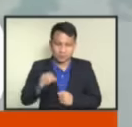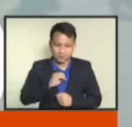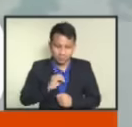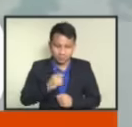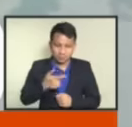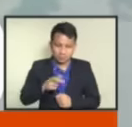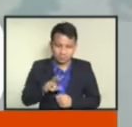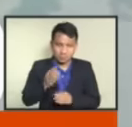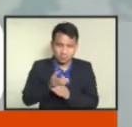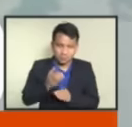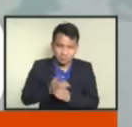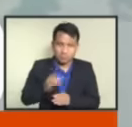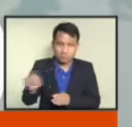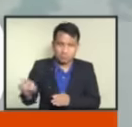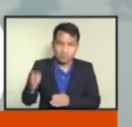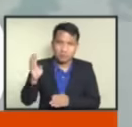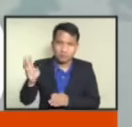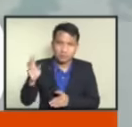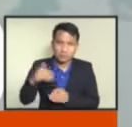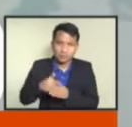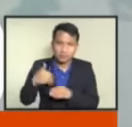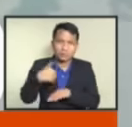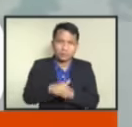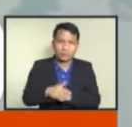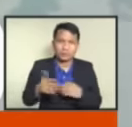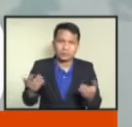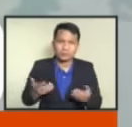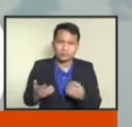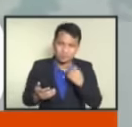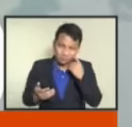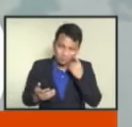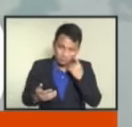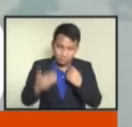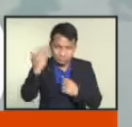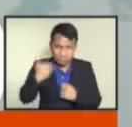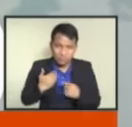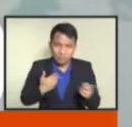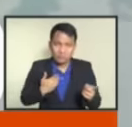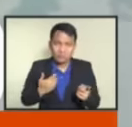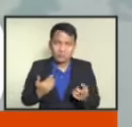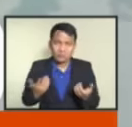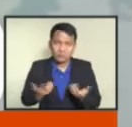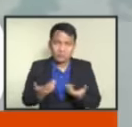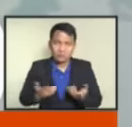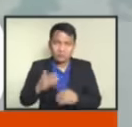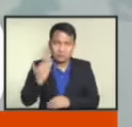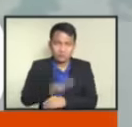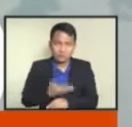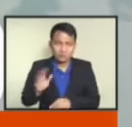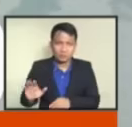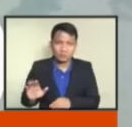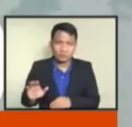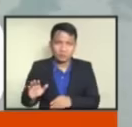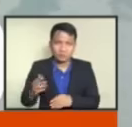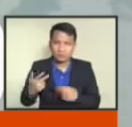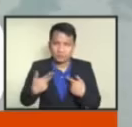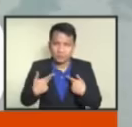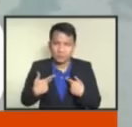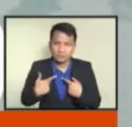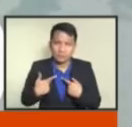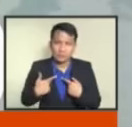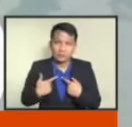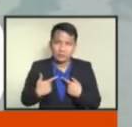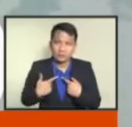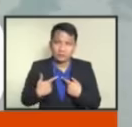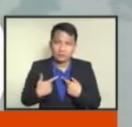yung sasakyan, tapos 40,000 naman pa. Kulang pa, sir. Kulang pa. Kasi, sir, may anak po kami. May condition po yung anak namin. Tapos